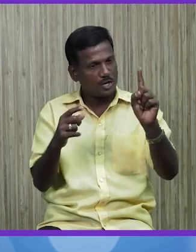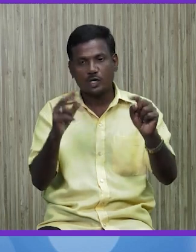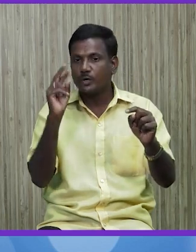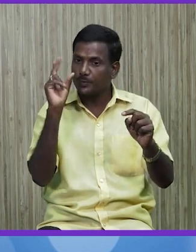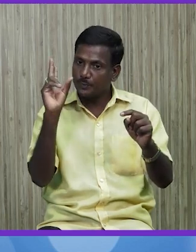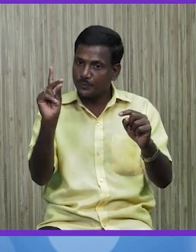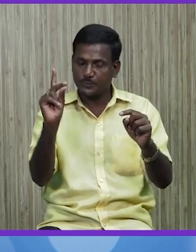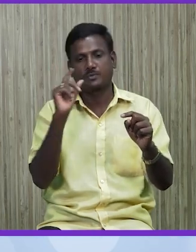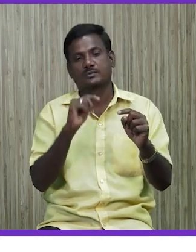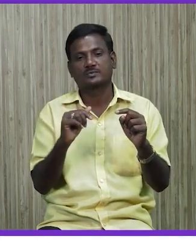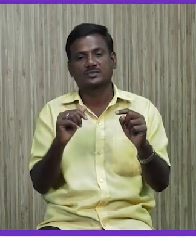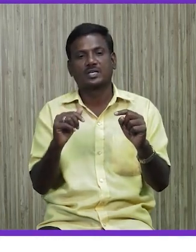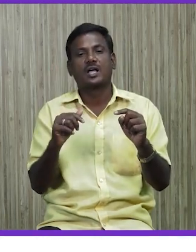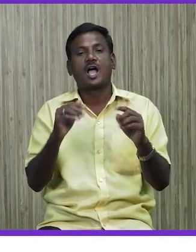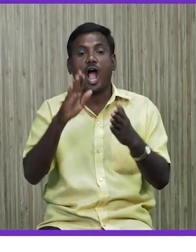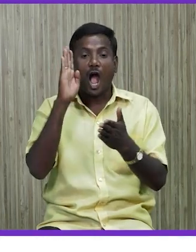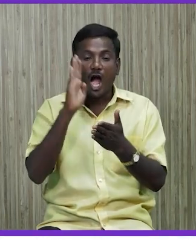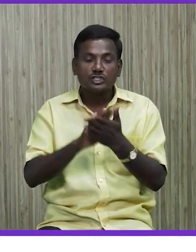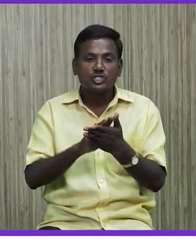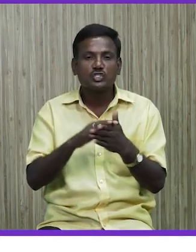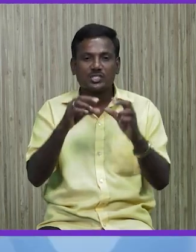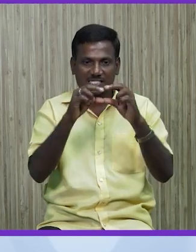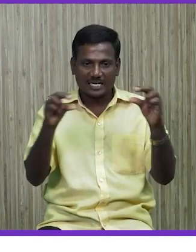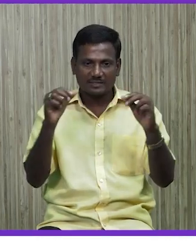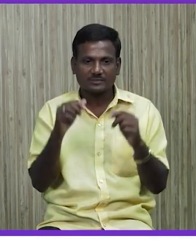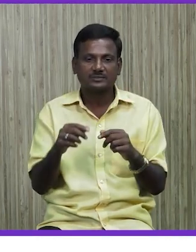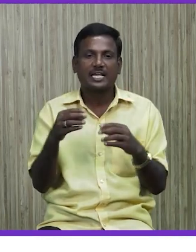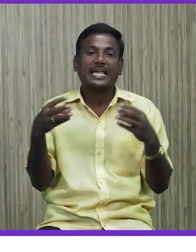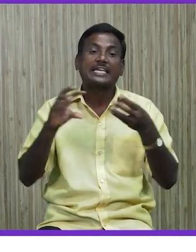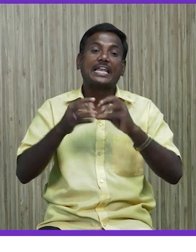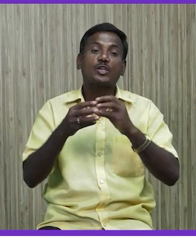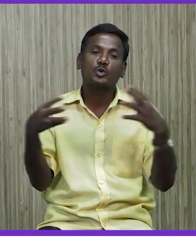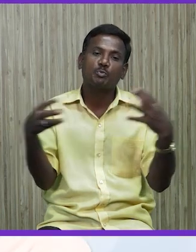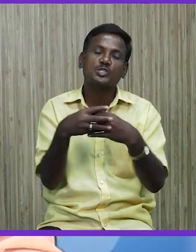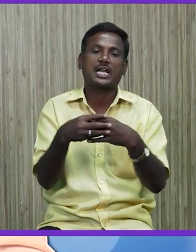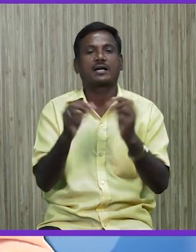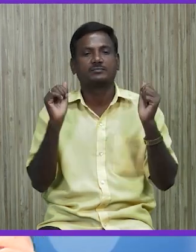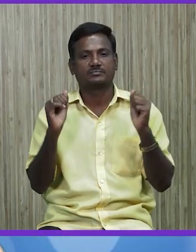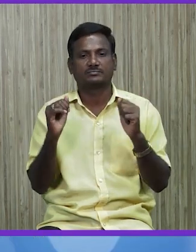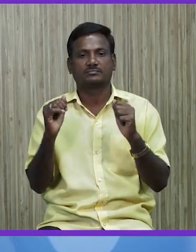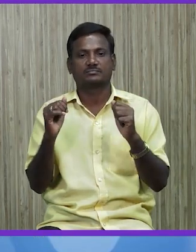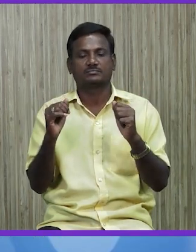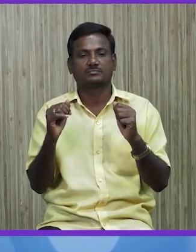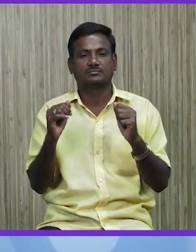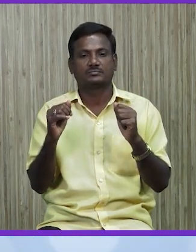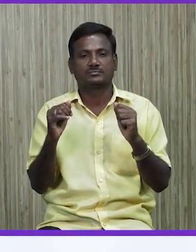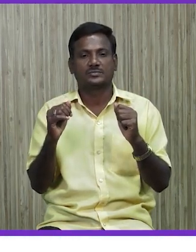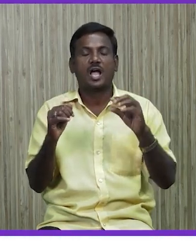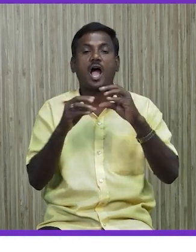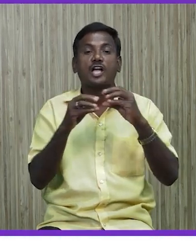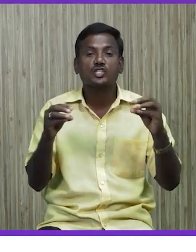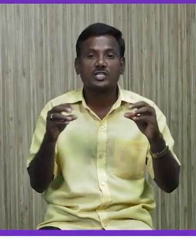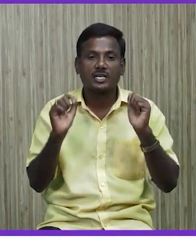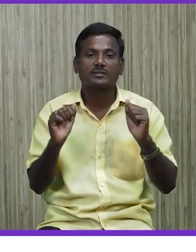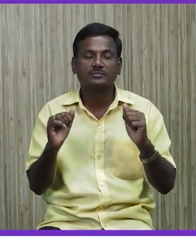ஒன்று அச்சு சட்டகம் மற்று இனையுருப்பு சட்டகம் அச்ச